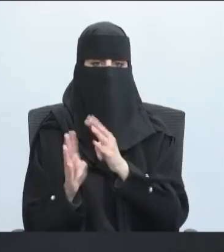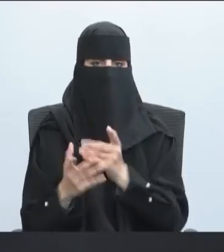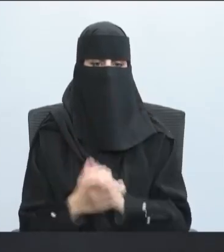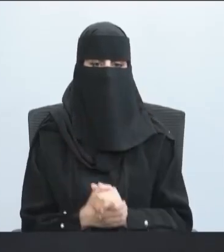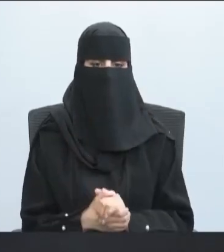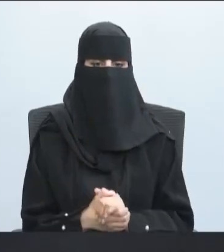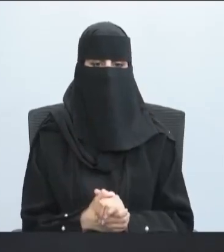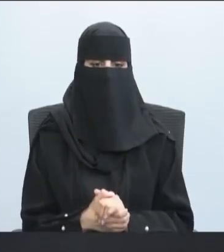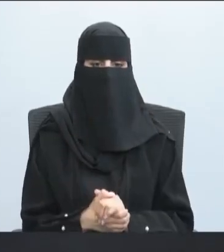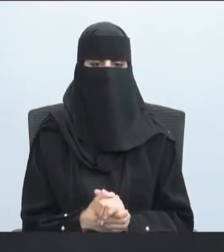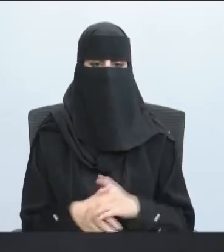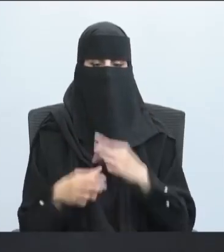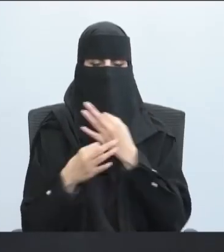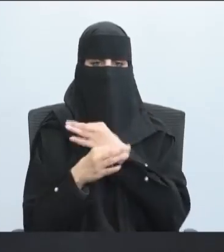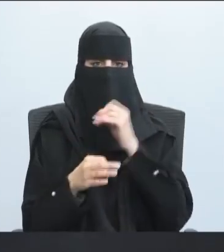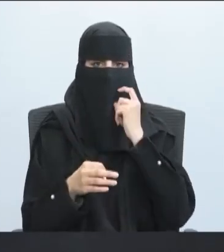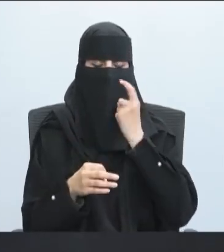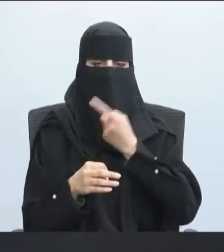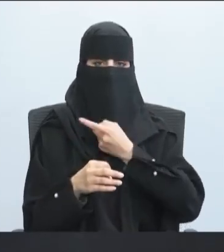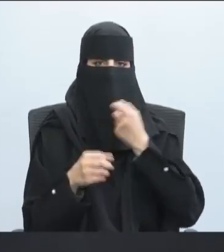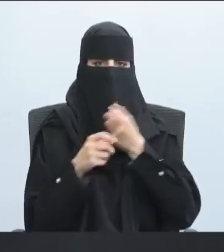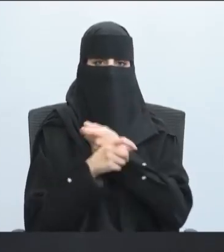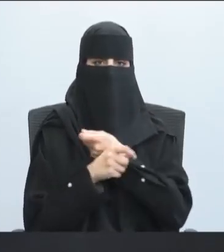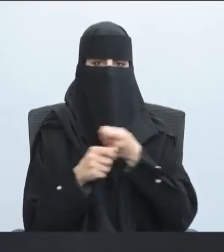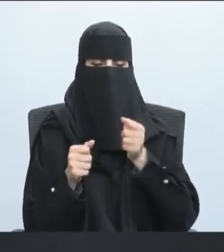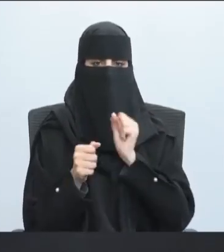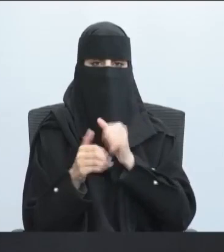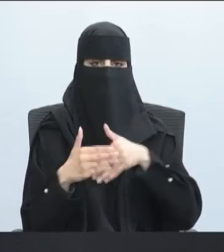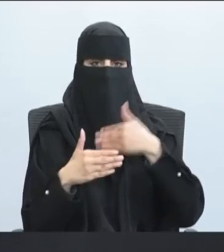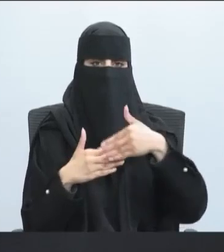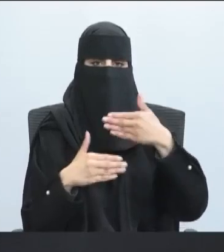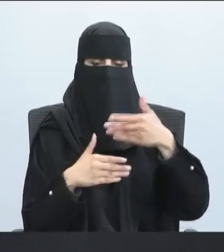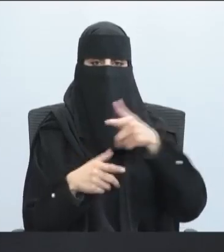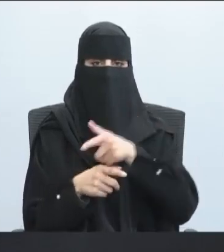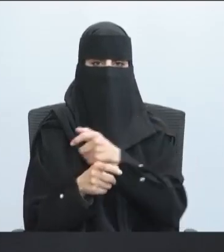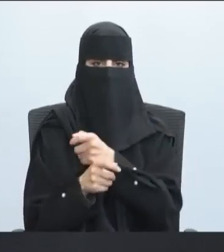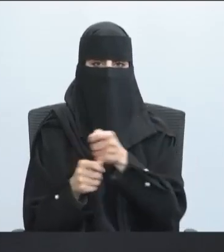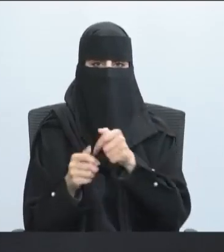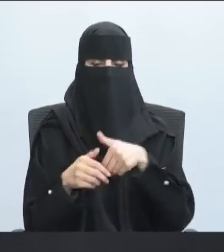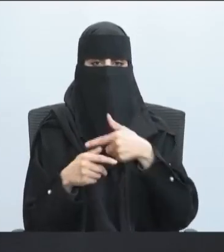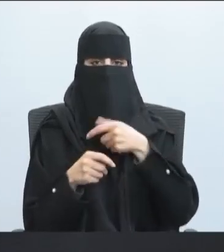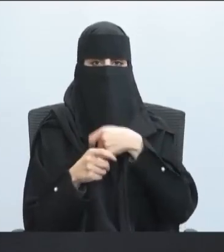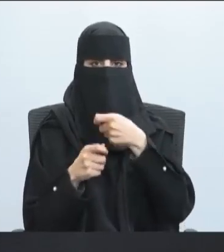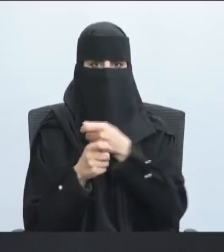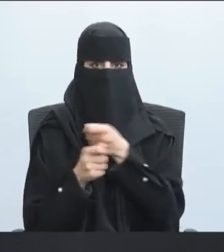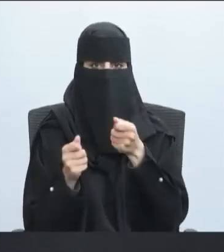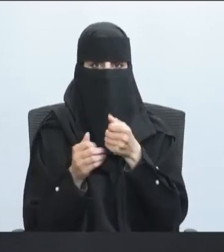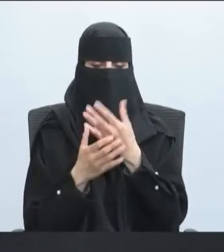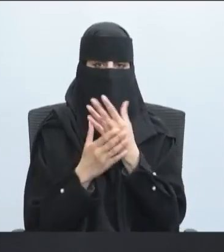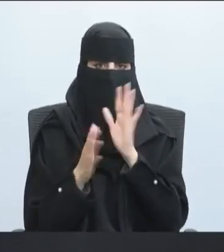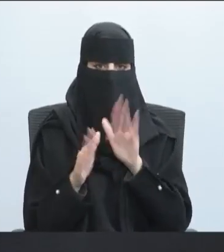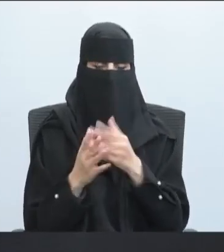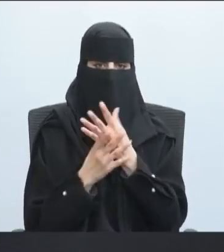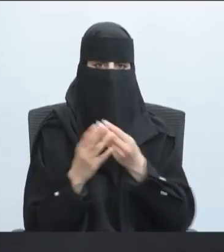وذكرنا تقوم فكره المبالغ او حساب القيمه الزمنيه على ان المال يولد المال بمعنى ان الريال الذي